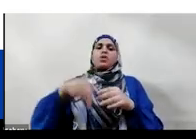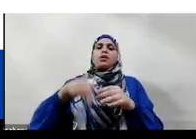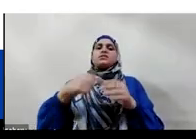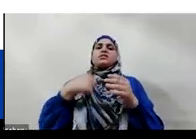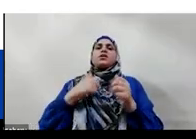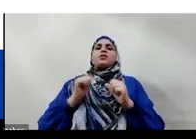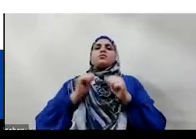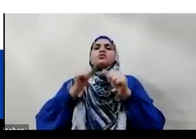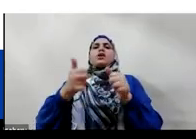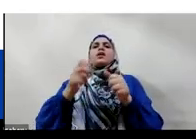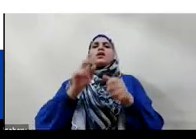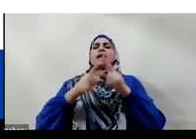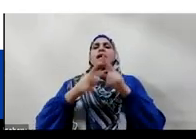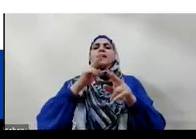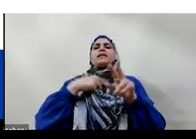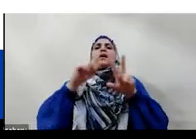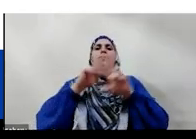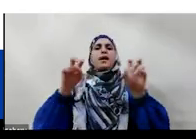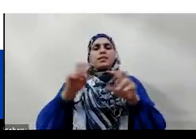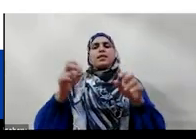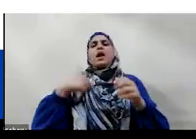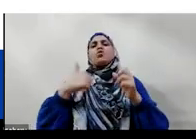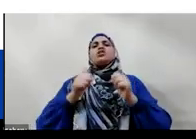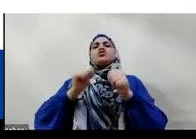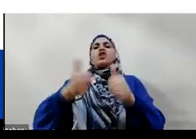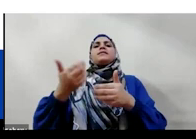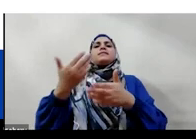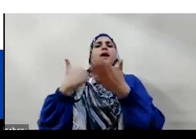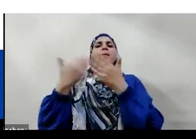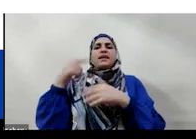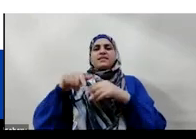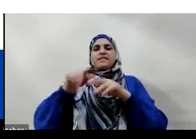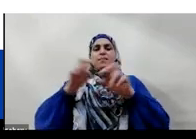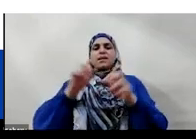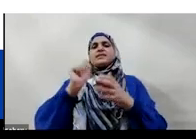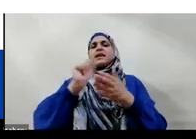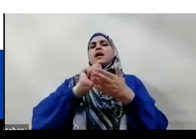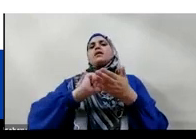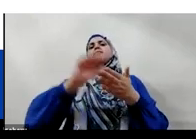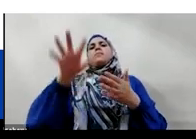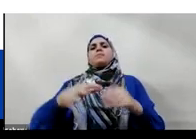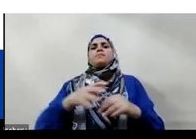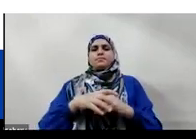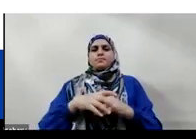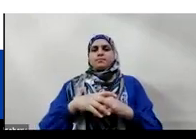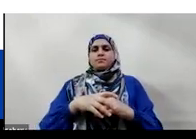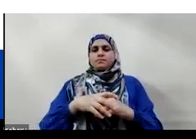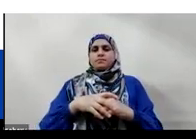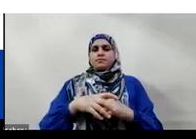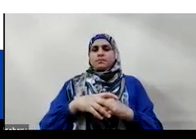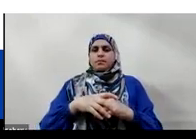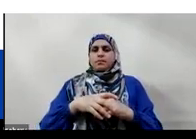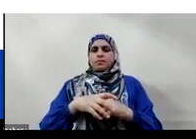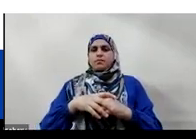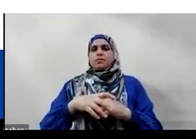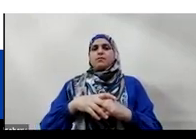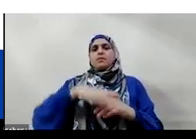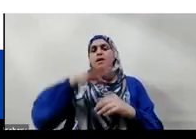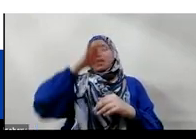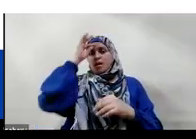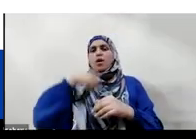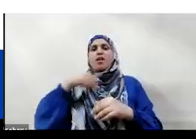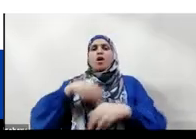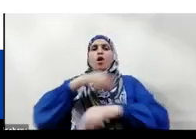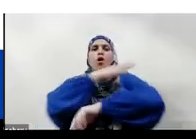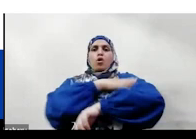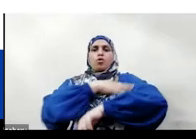ريسيرش أو شاركت قبل كده في ريسيرش، بكتب اسم الريسيرش اللي أنا اشتغلت عليه أو بشتغل عليه. لو أنا عندي ممبرشيب أو